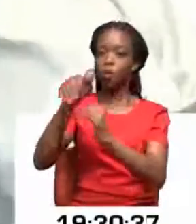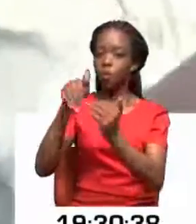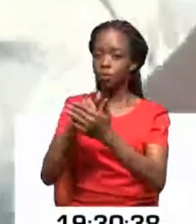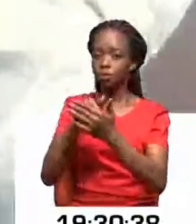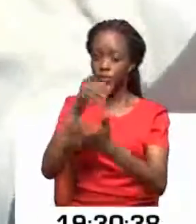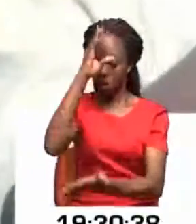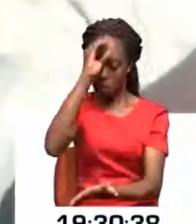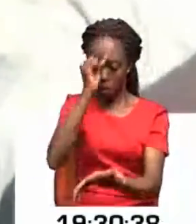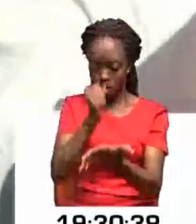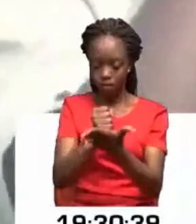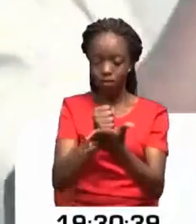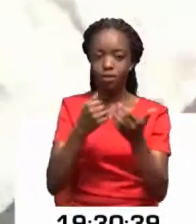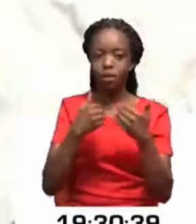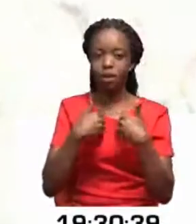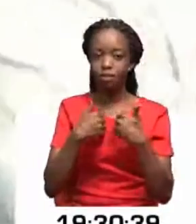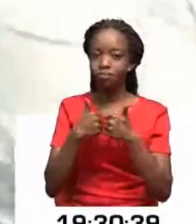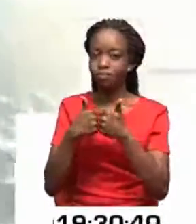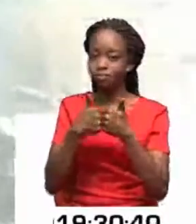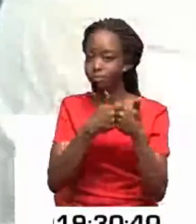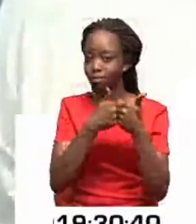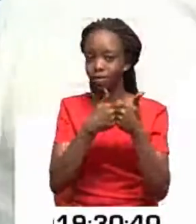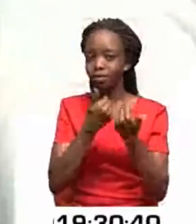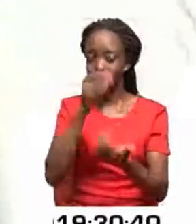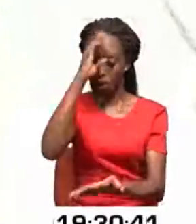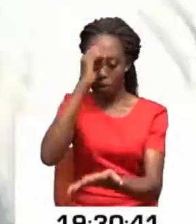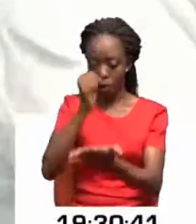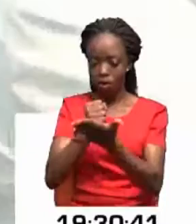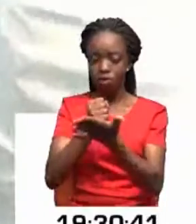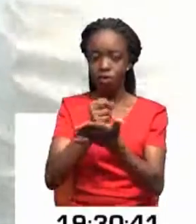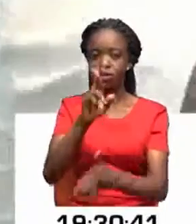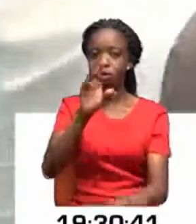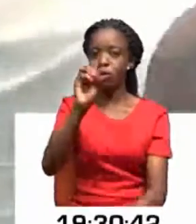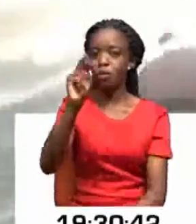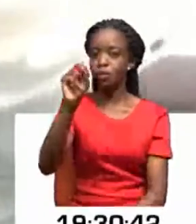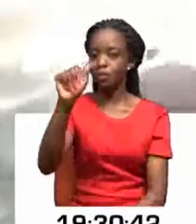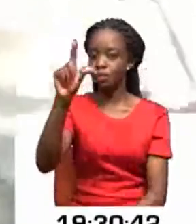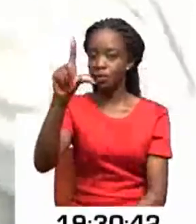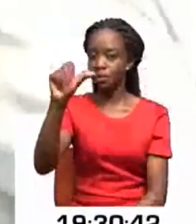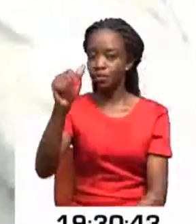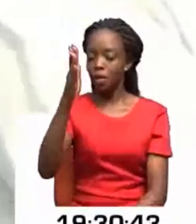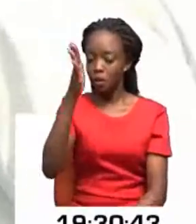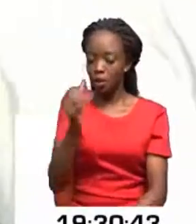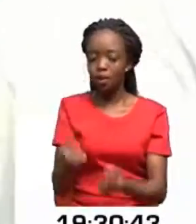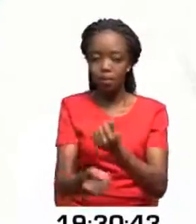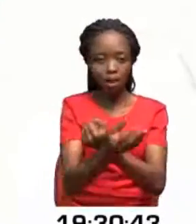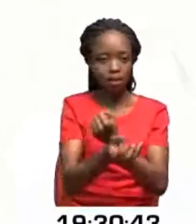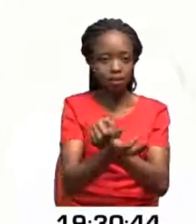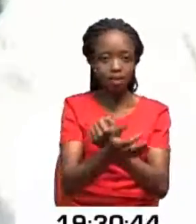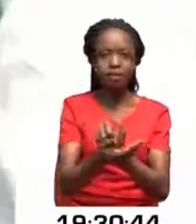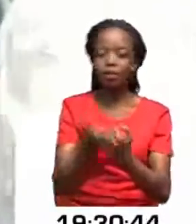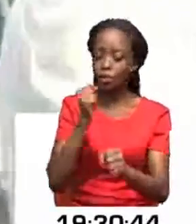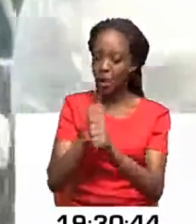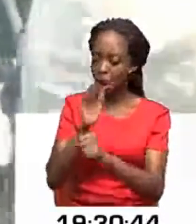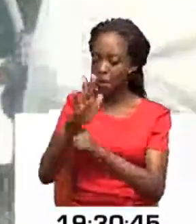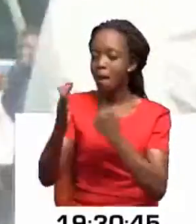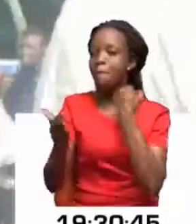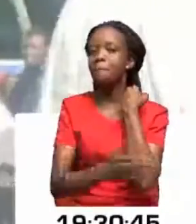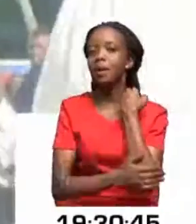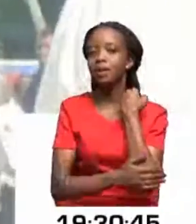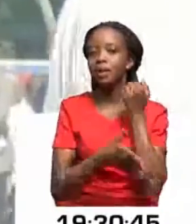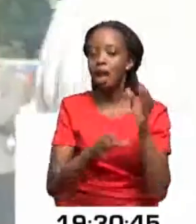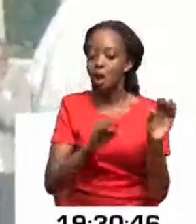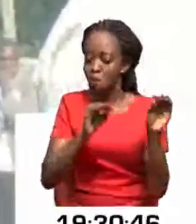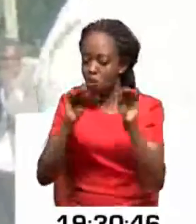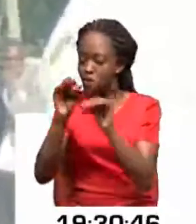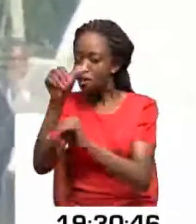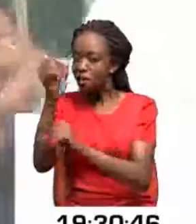ambayo ilipigwa tu magogo Kenya mzima ni ofisi ya mheshimiwa Ronald. Kwa sababu yeye ndiye alikuwa advisor wa Kaemba na kazi yake ilikuwa mbaya. Sasa kama umeenda upande mwingine